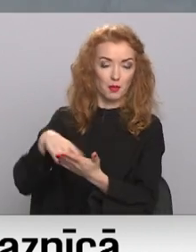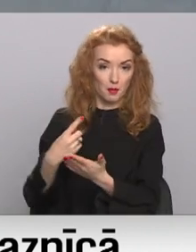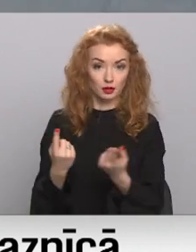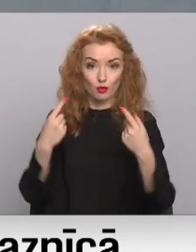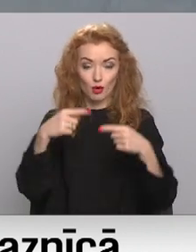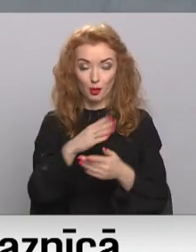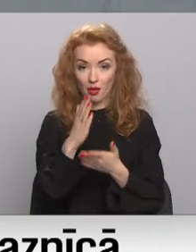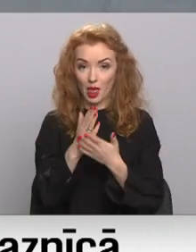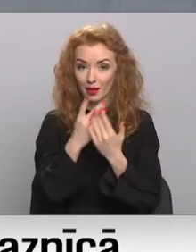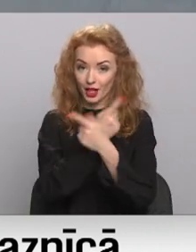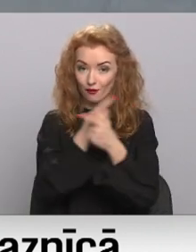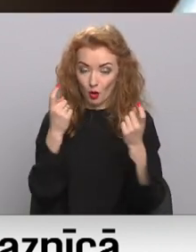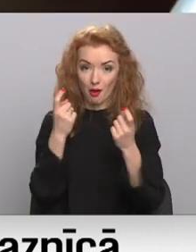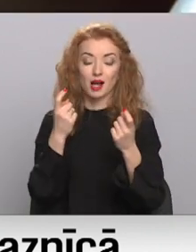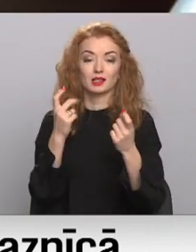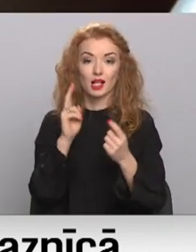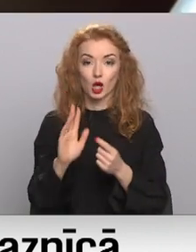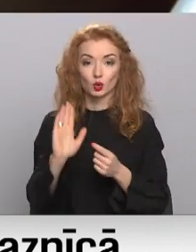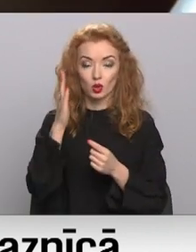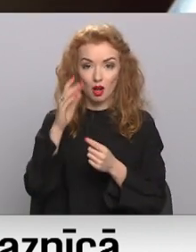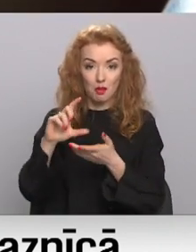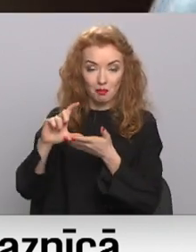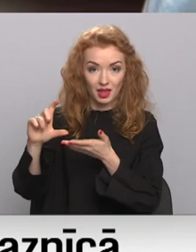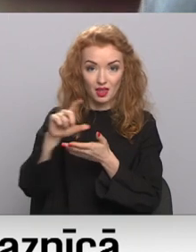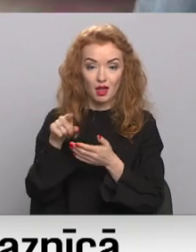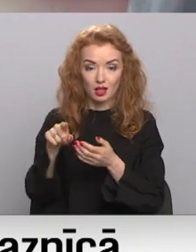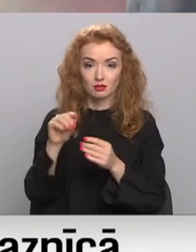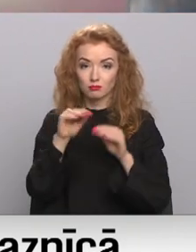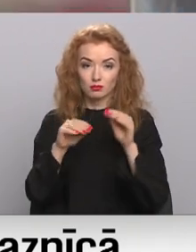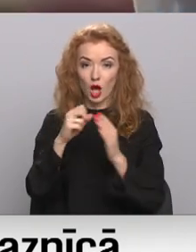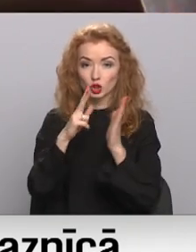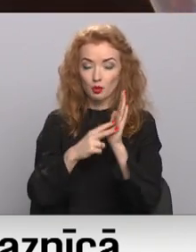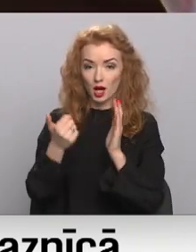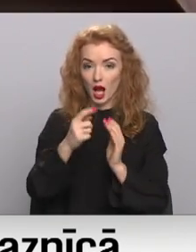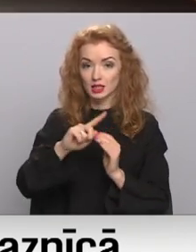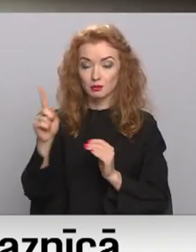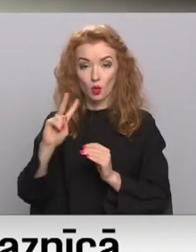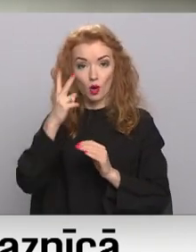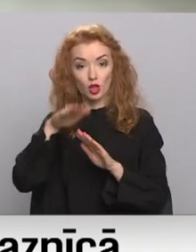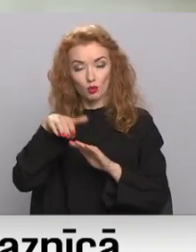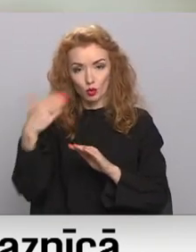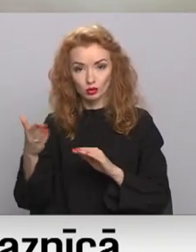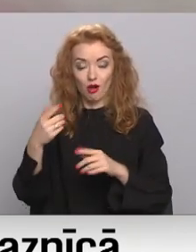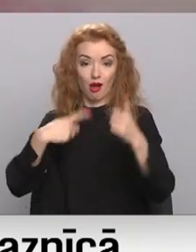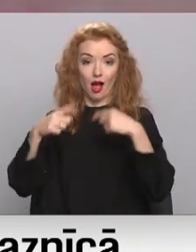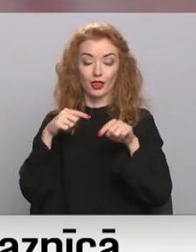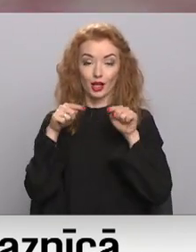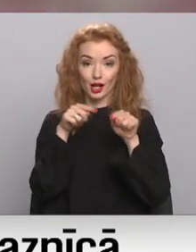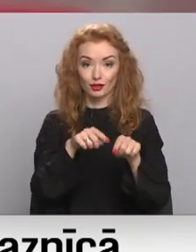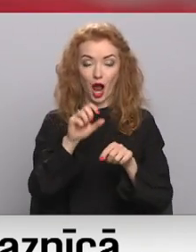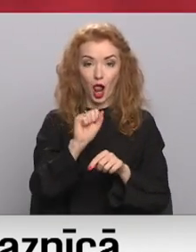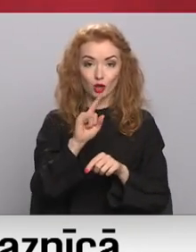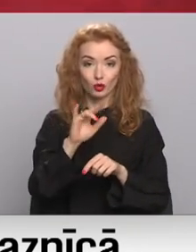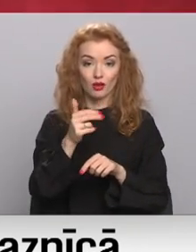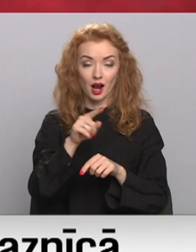Šobrīd pieejamā informācija liecina, ka sudraba biķeris darināts 18. Gadsimta otrajā pusē. Pēc tā atgriešanās Alsungas